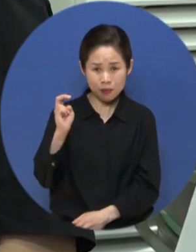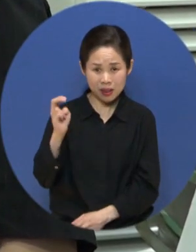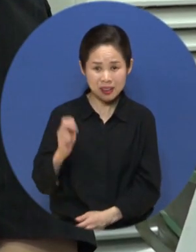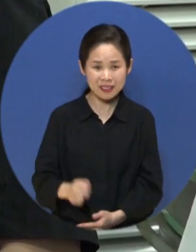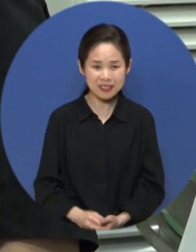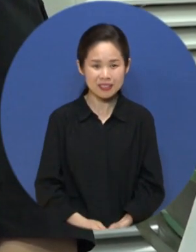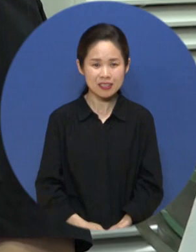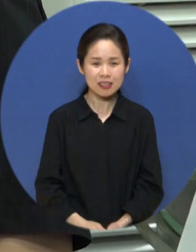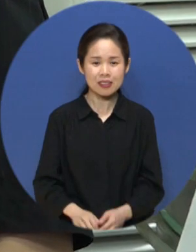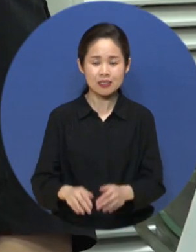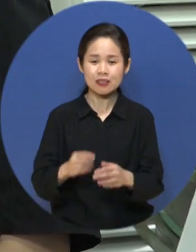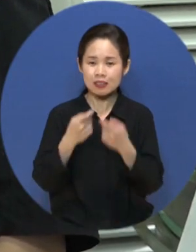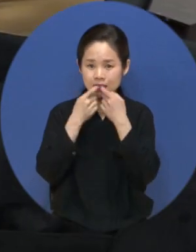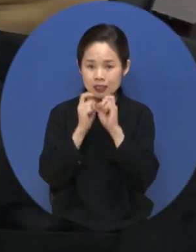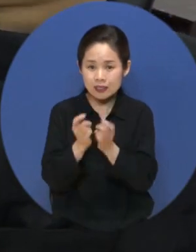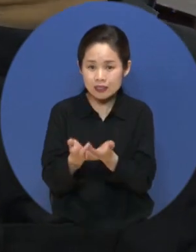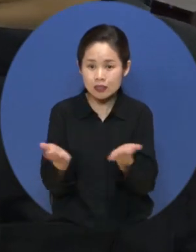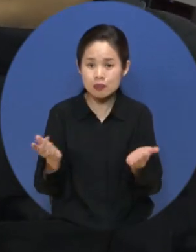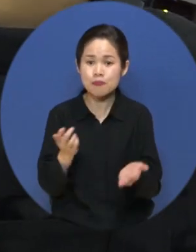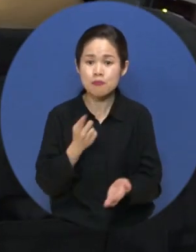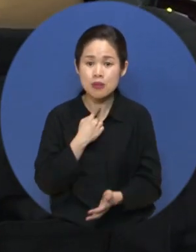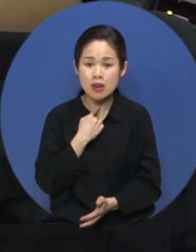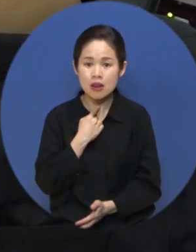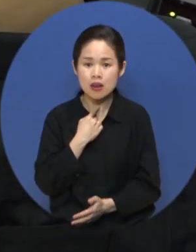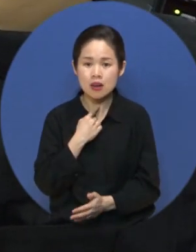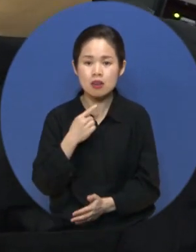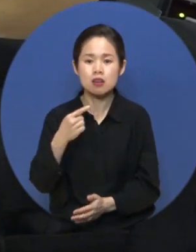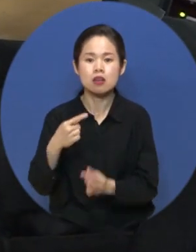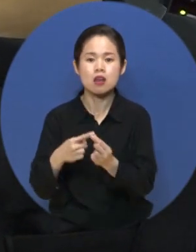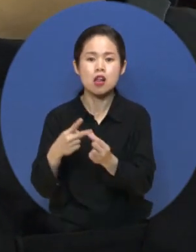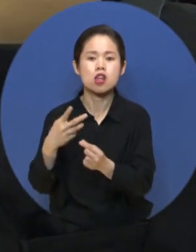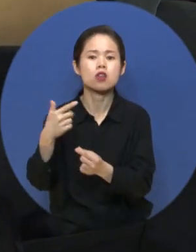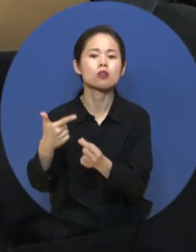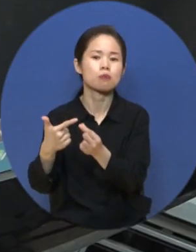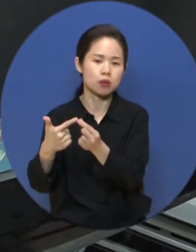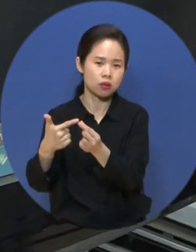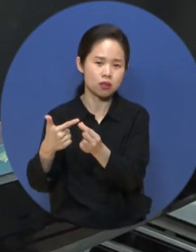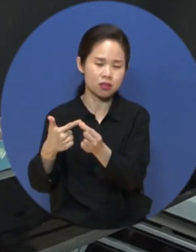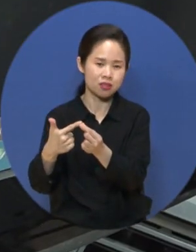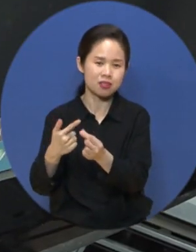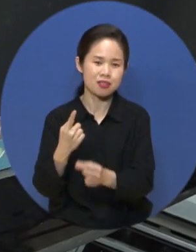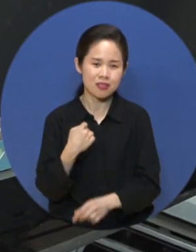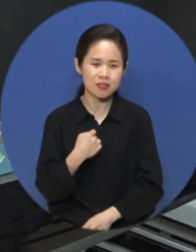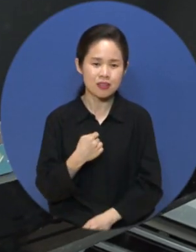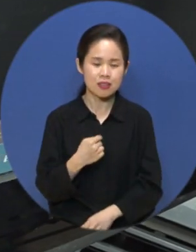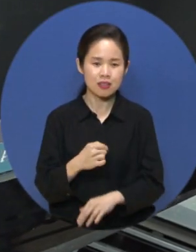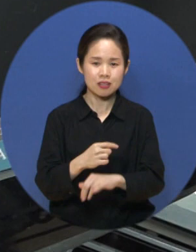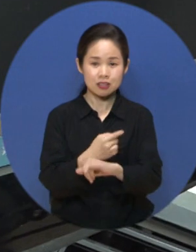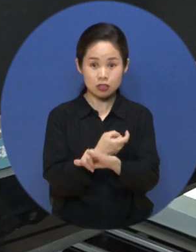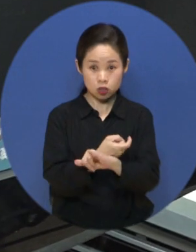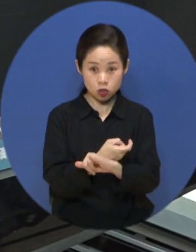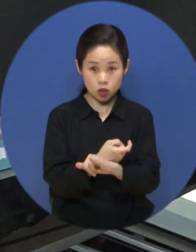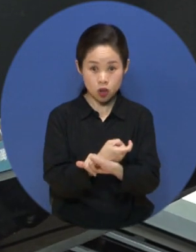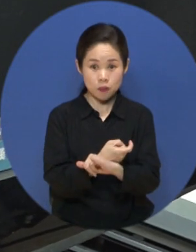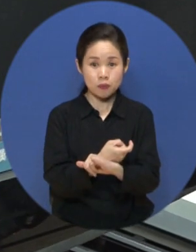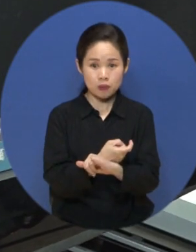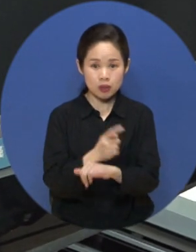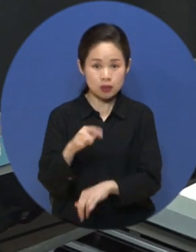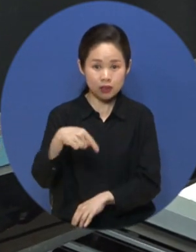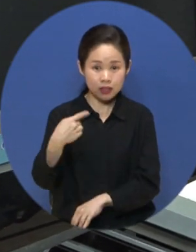지금까지 6번의 개인전을 가진 베테랑 화가 재호 씨. 전갈에 이어 새로운 작품을 구상